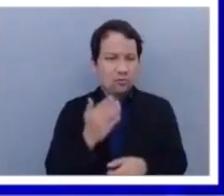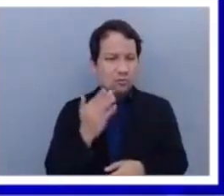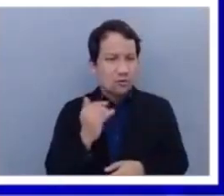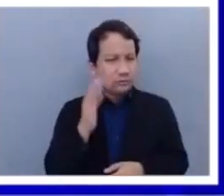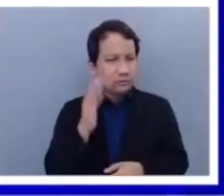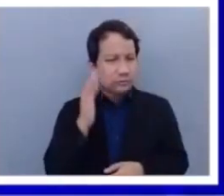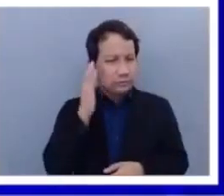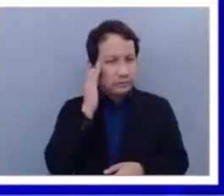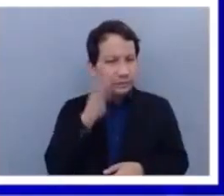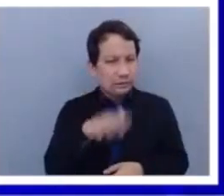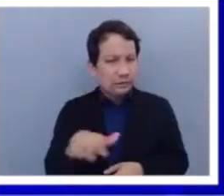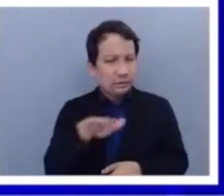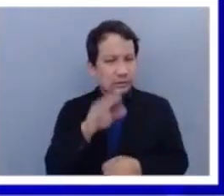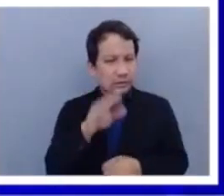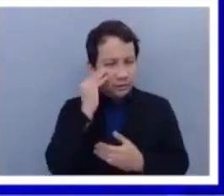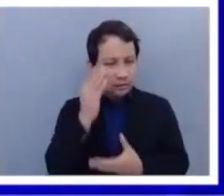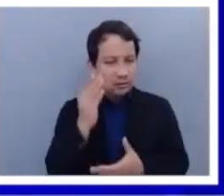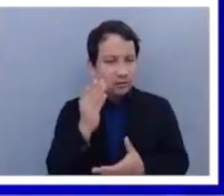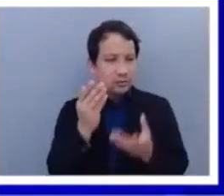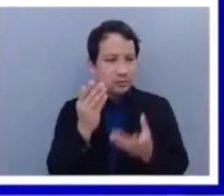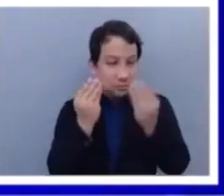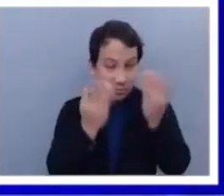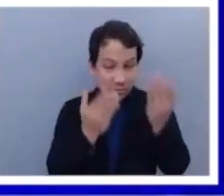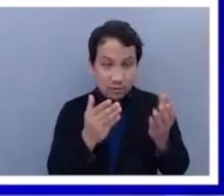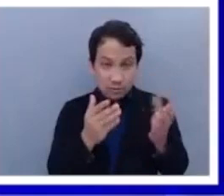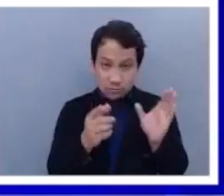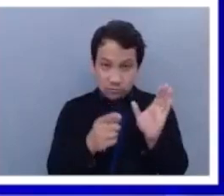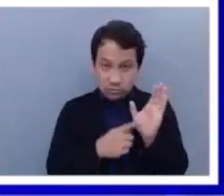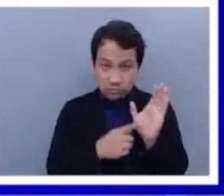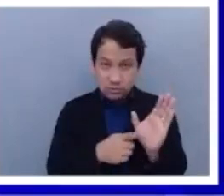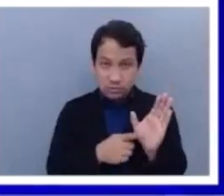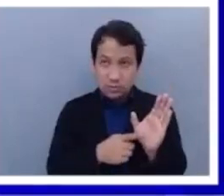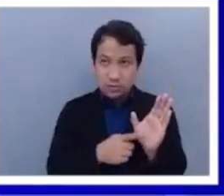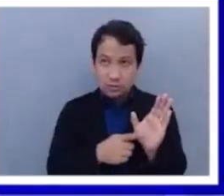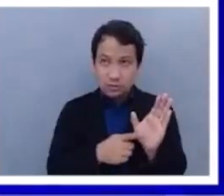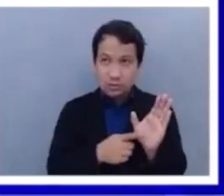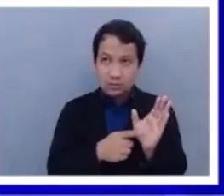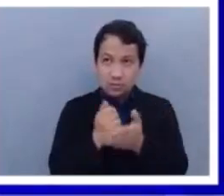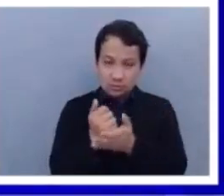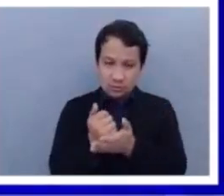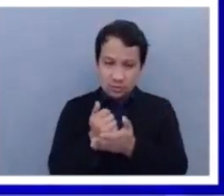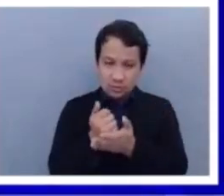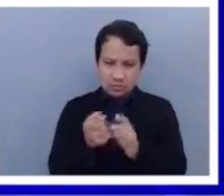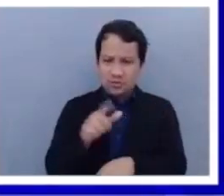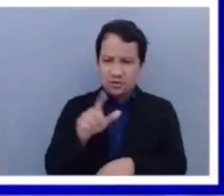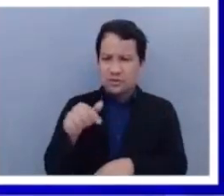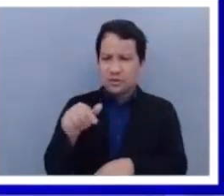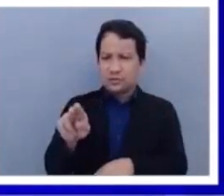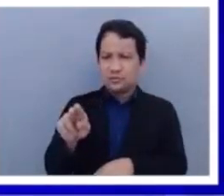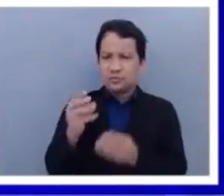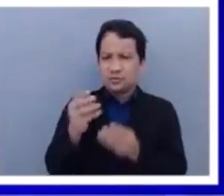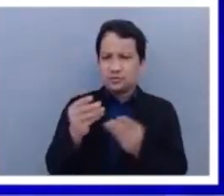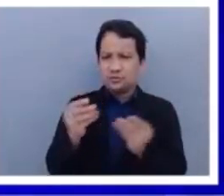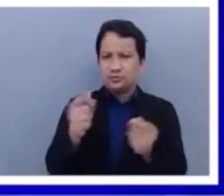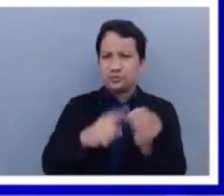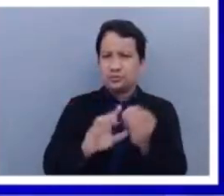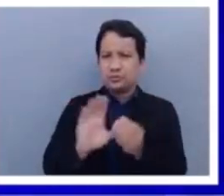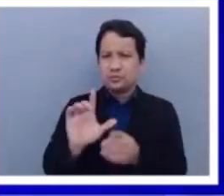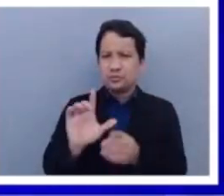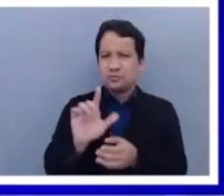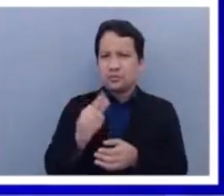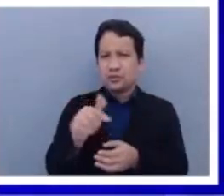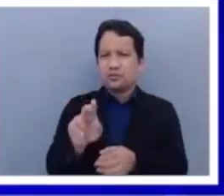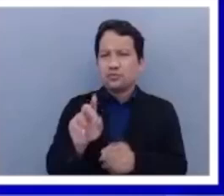dating intervention dito by either LGUs or DA. Ano po yung resulta ng